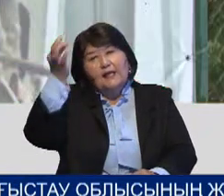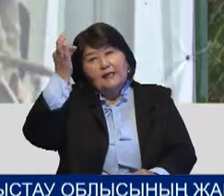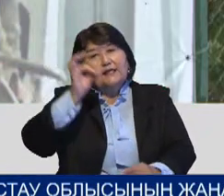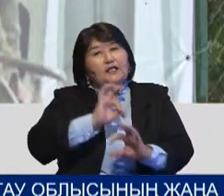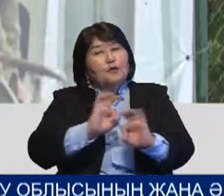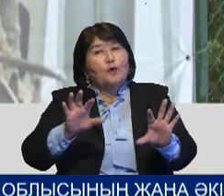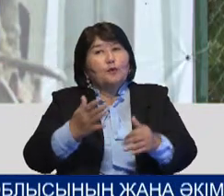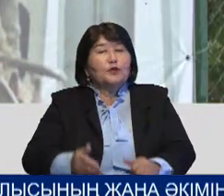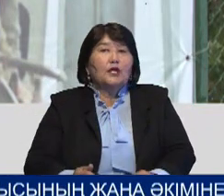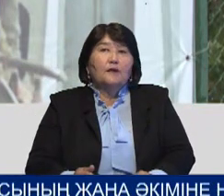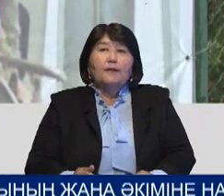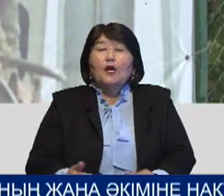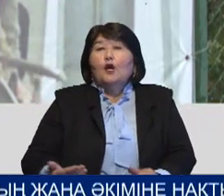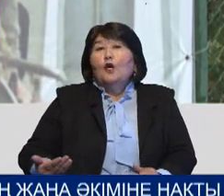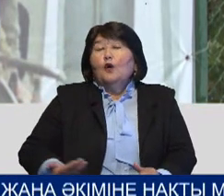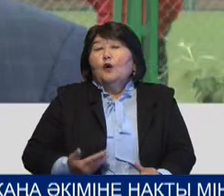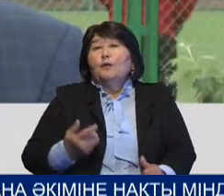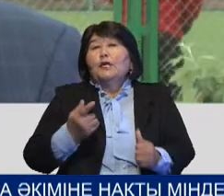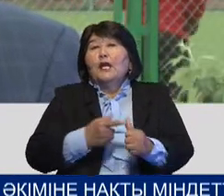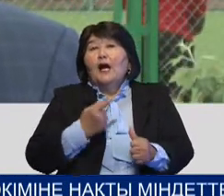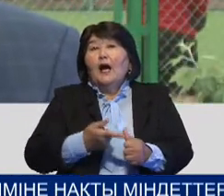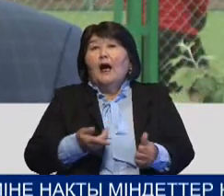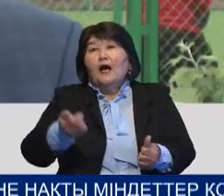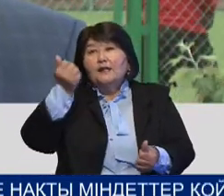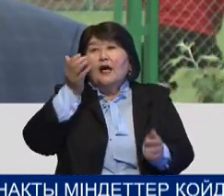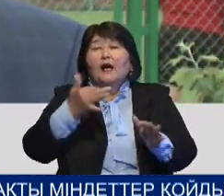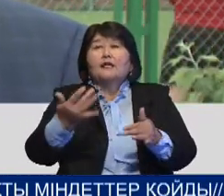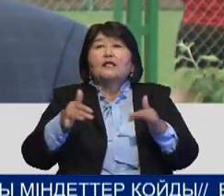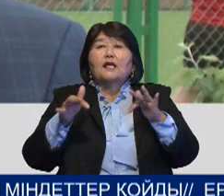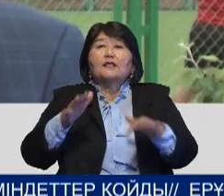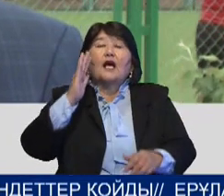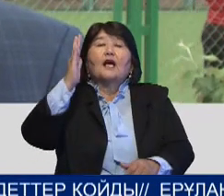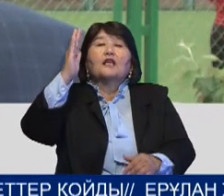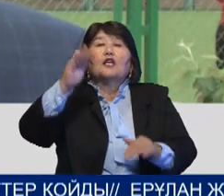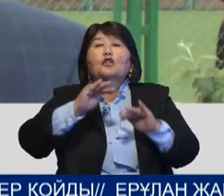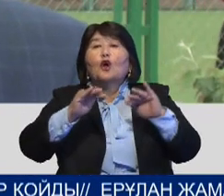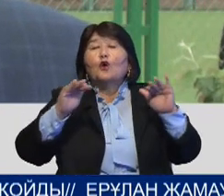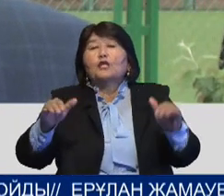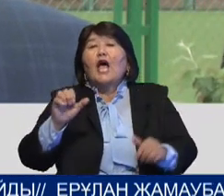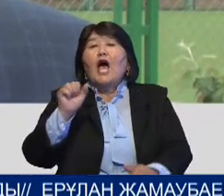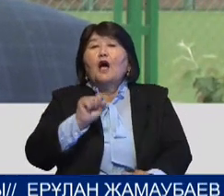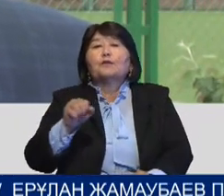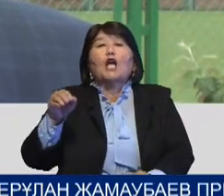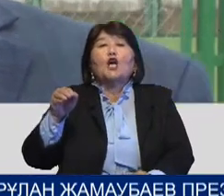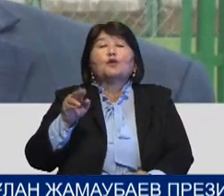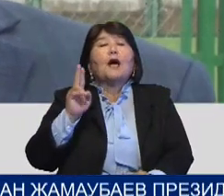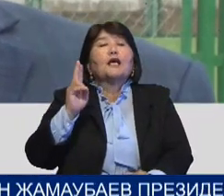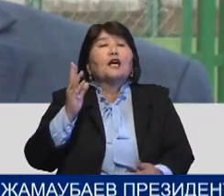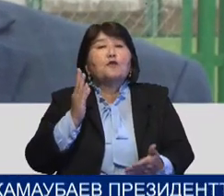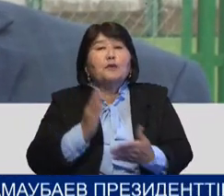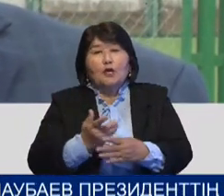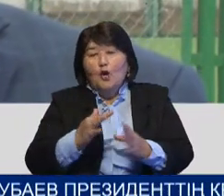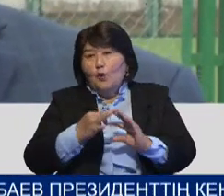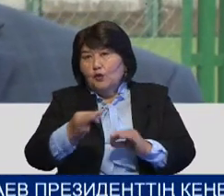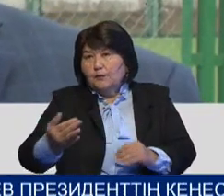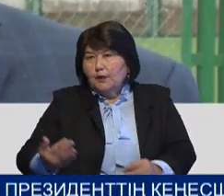бөлісті. Өмірлік аты қалсын деп істеліп жатқан іс-шаралар келешек ұрпаққа Әбілқасым Жұмабайдың кім екенін, осы елді